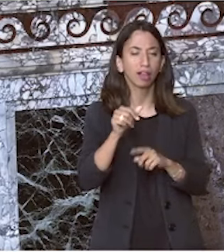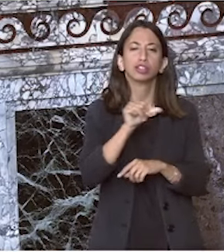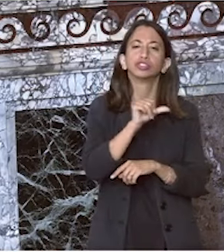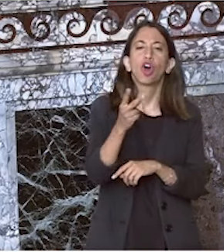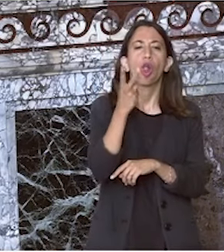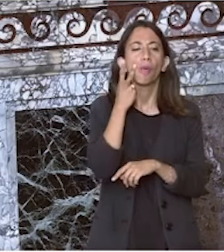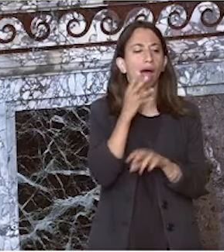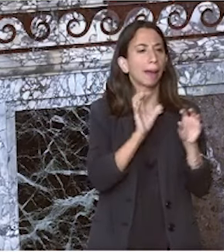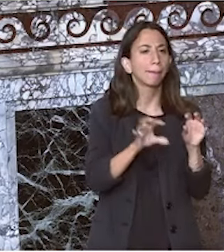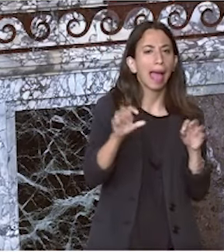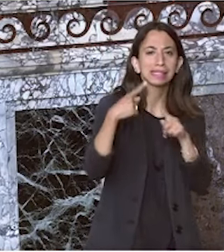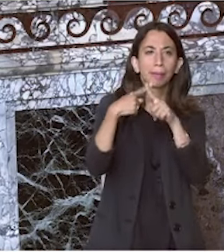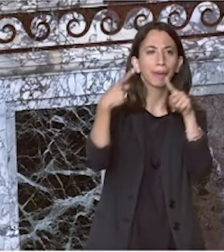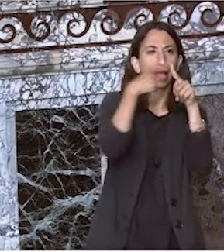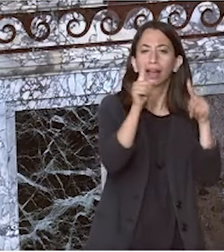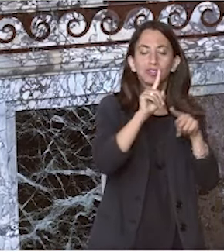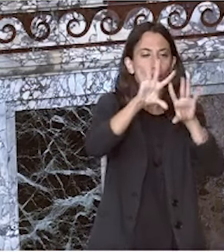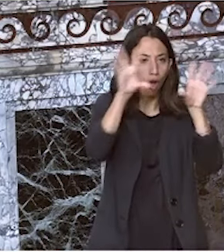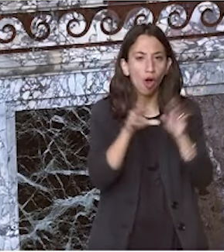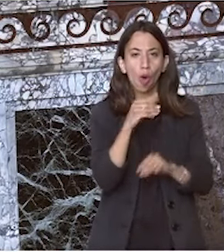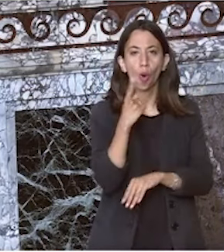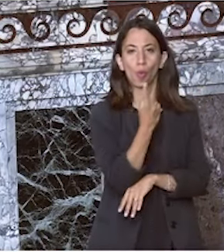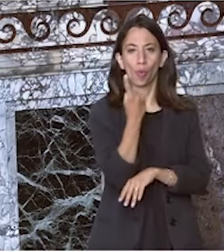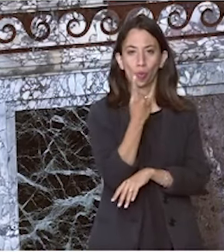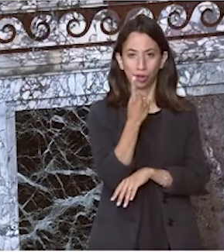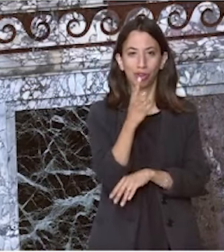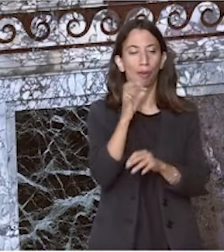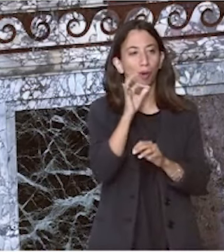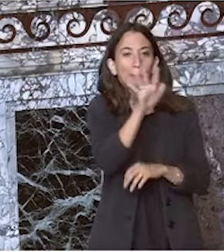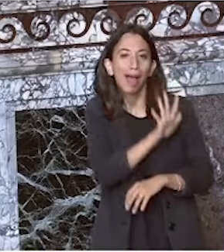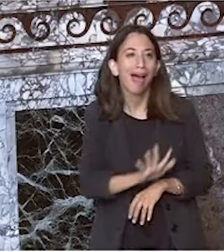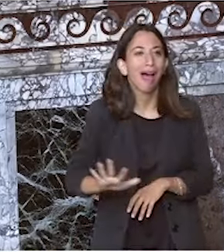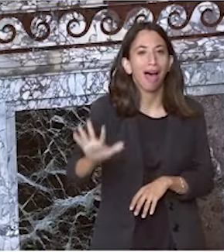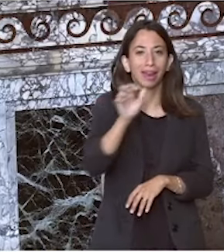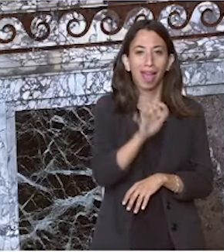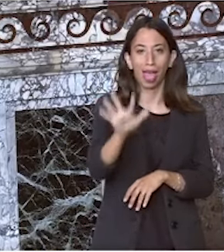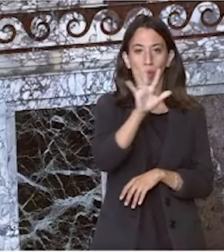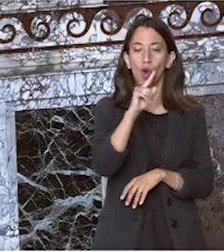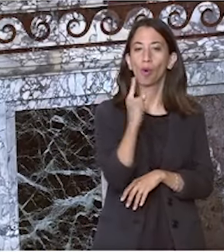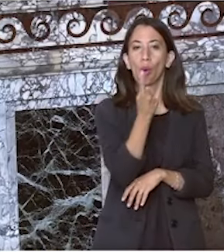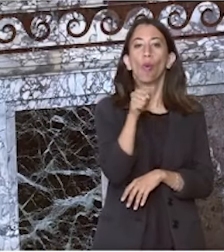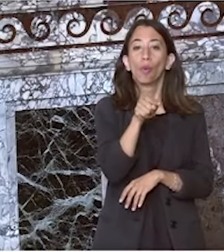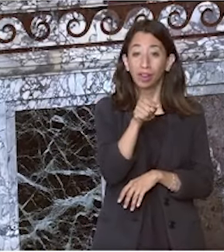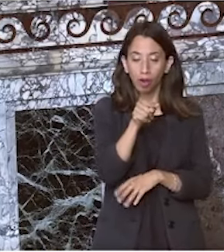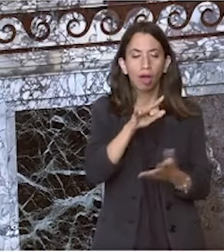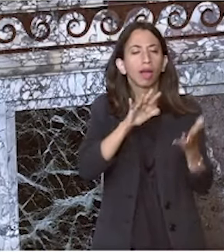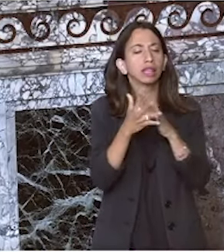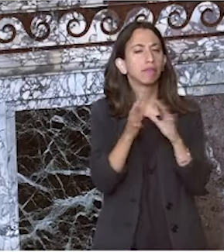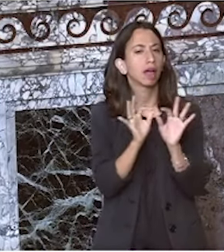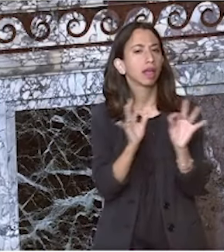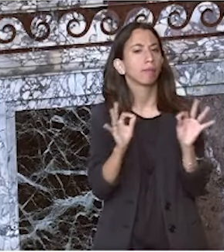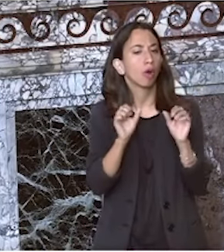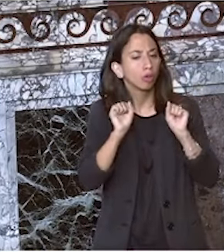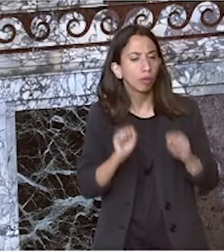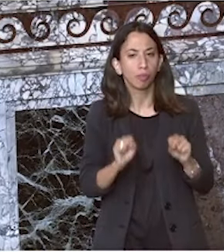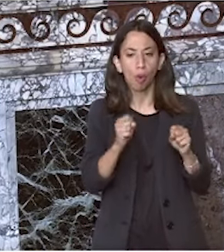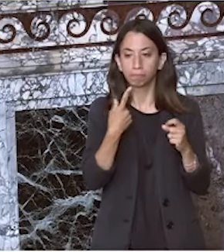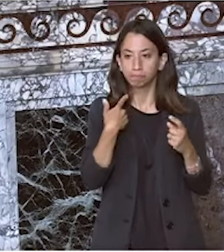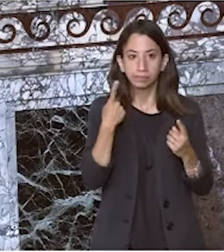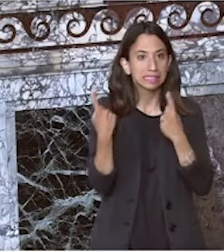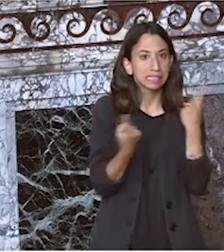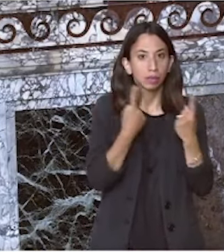nazionali, ma in base alle esigenze dell'economia dell'area. Permetterebbe di affrontare efficacemente shock